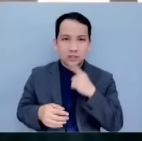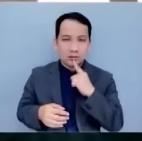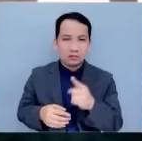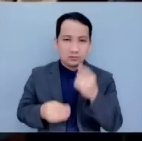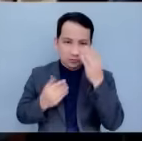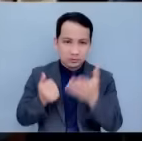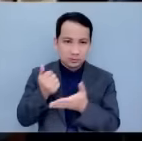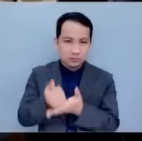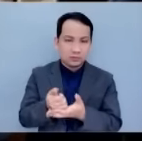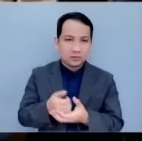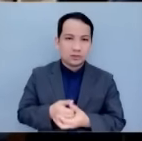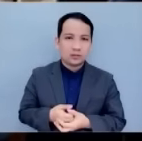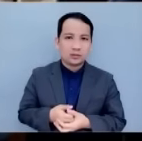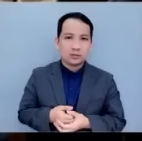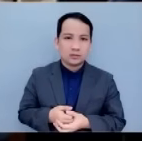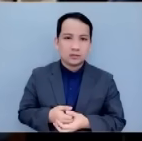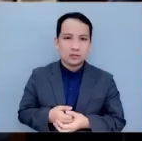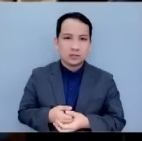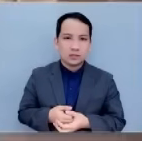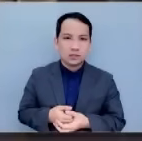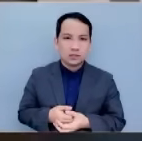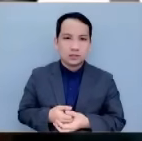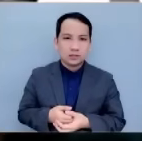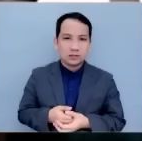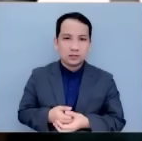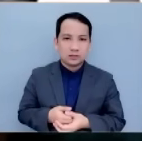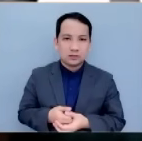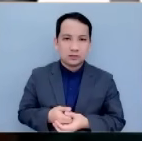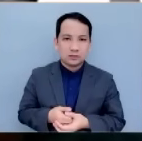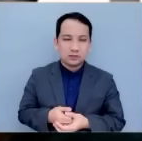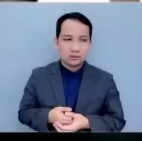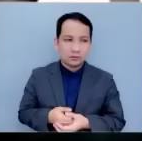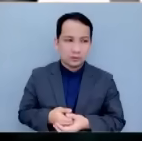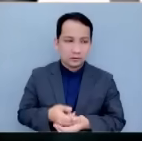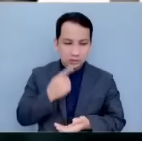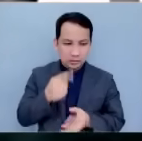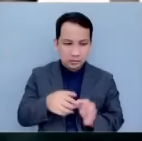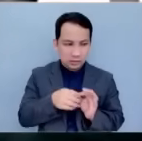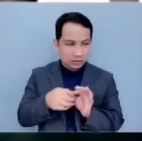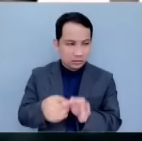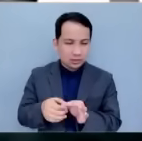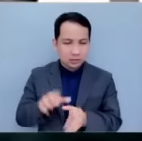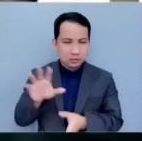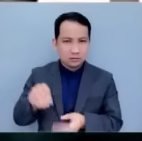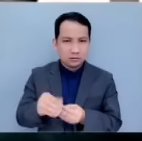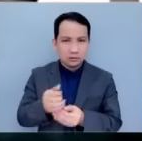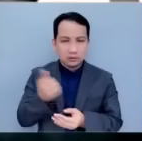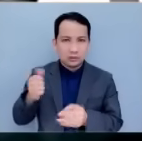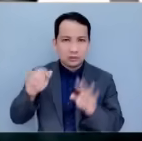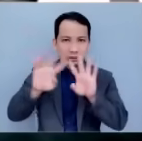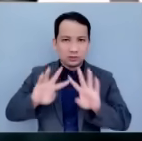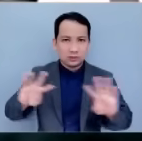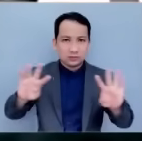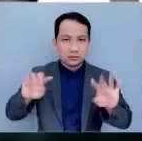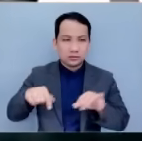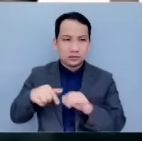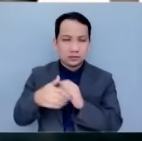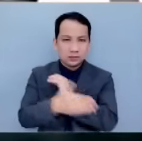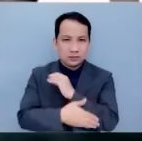o CHED. As a general principle, what we have observed in the other ASEAN countries over the past